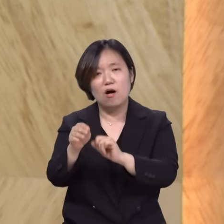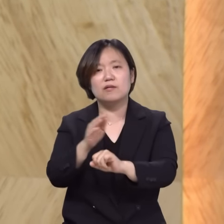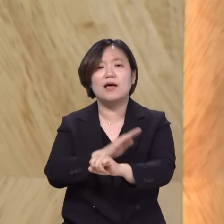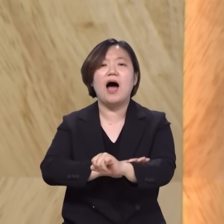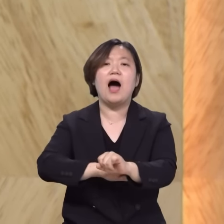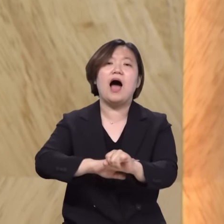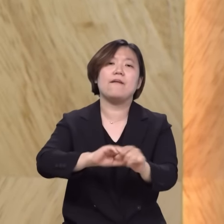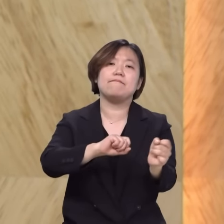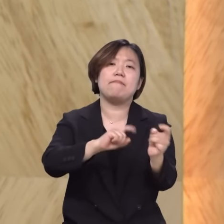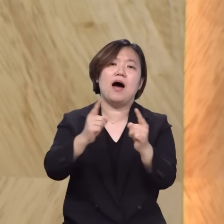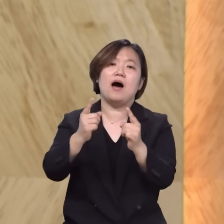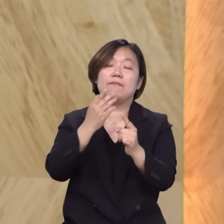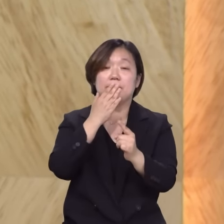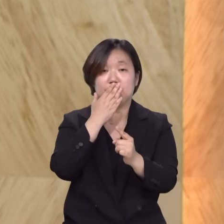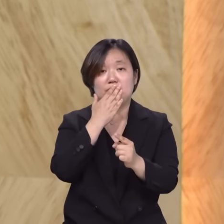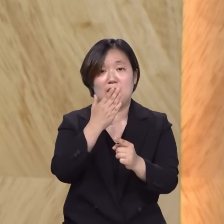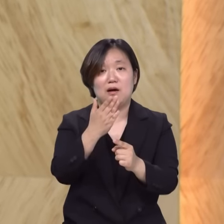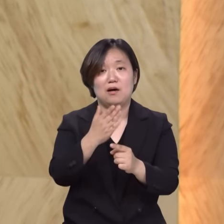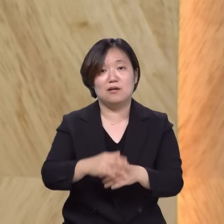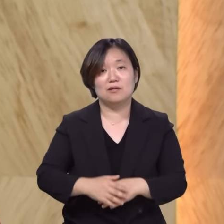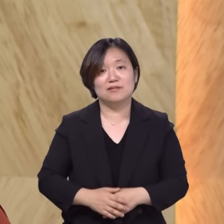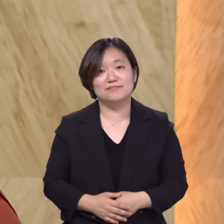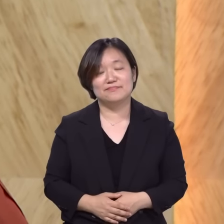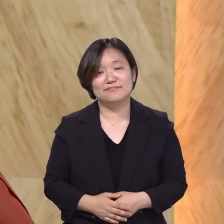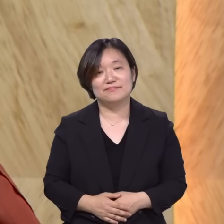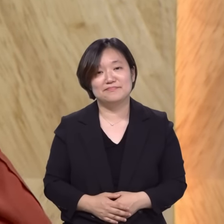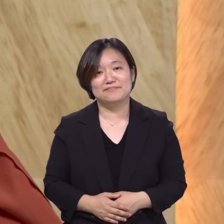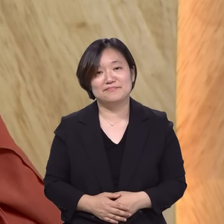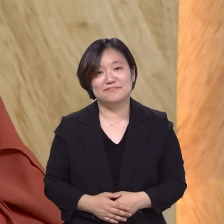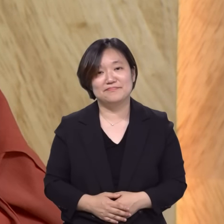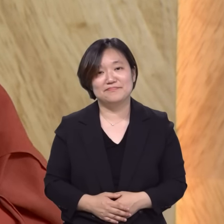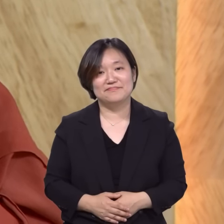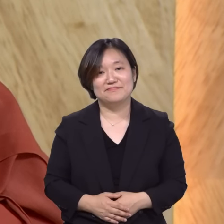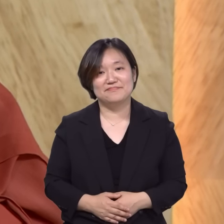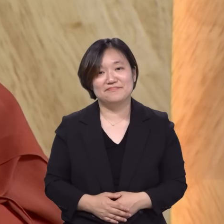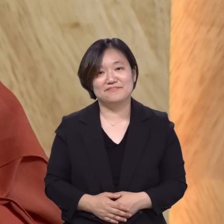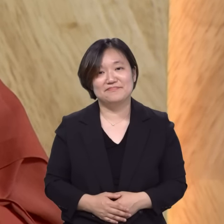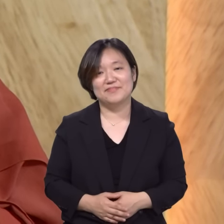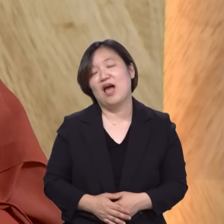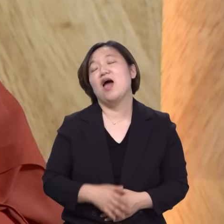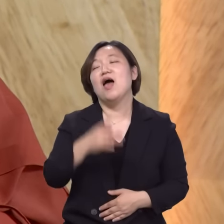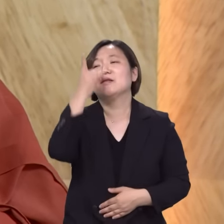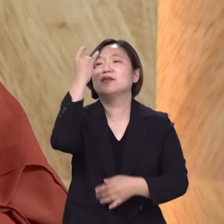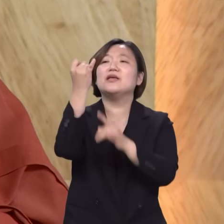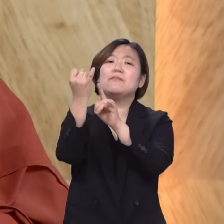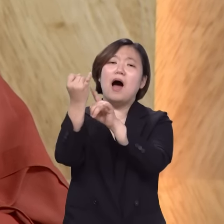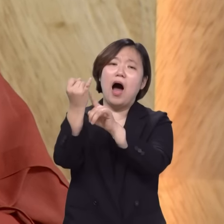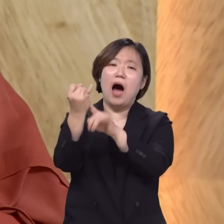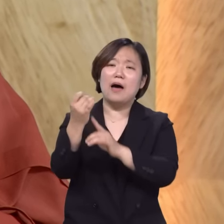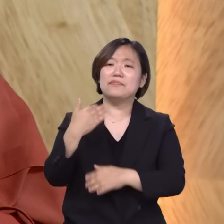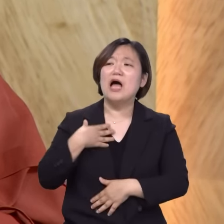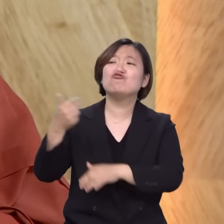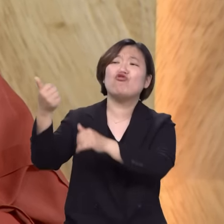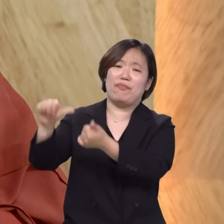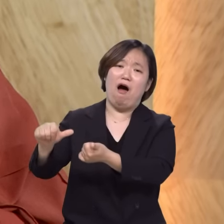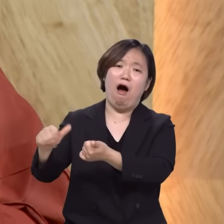있었다고 합니다 그래서 스님께서 하시는 말씀이 그때 자기가 이미 한번 죽은